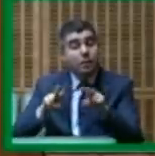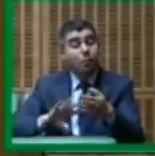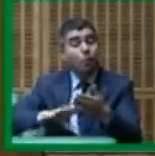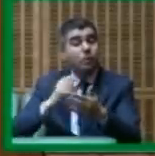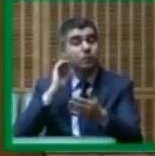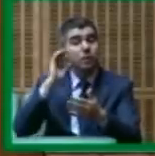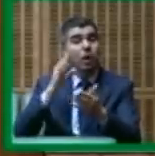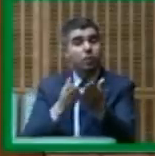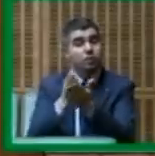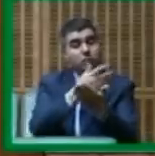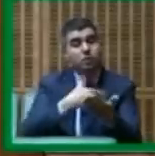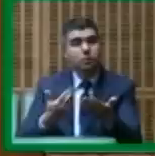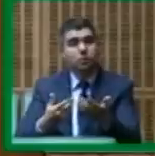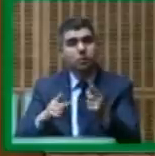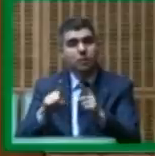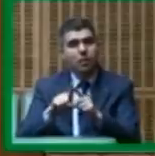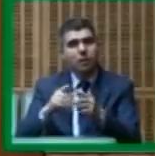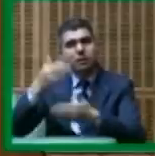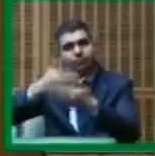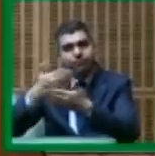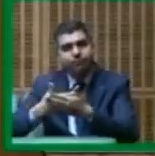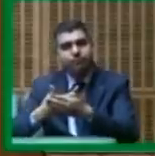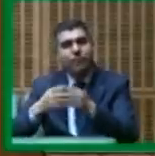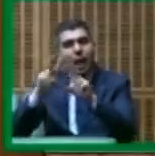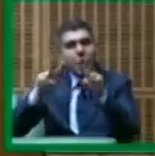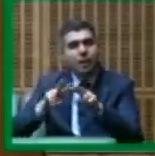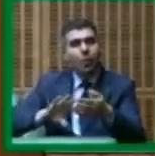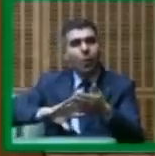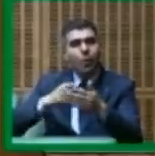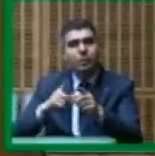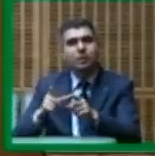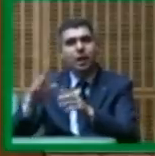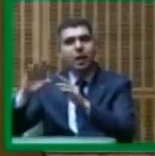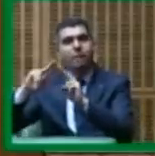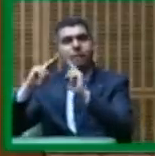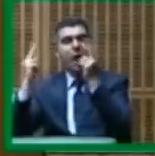المؤشرات والكلاسمون انترناسيونال وداك الشيء يعني الوزراء